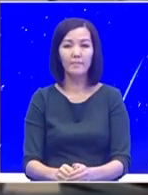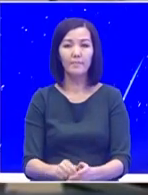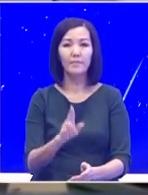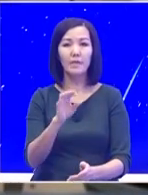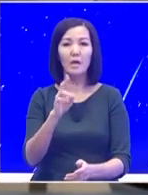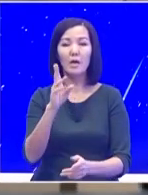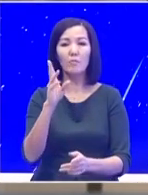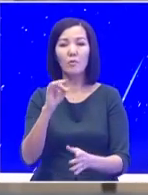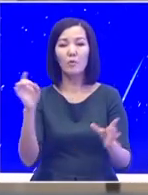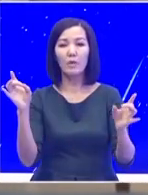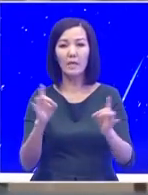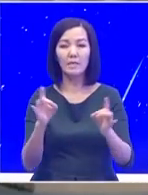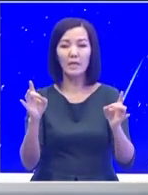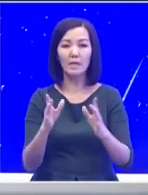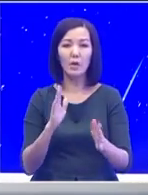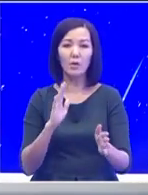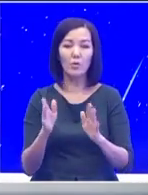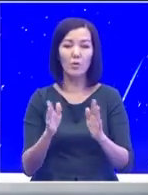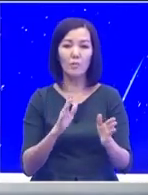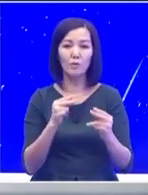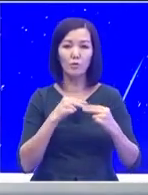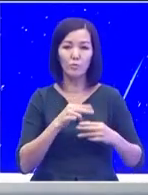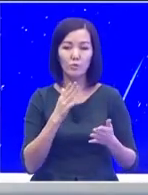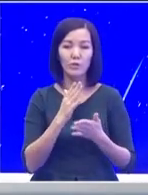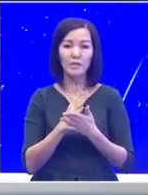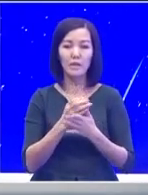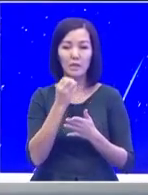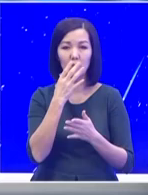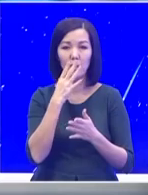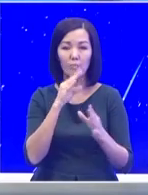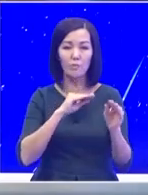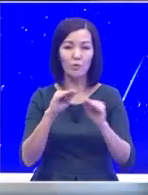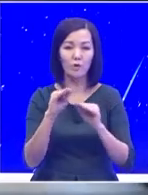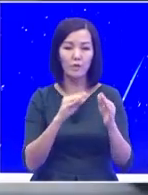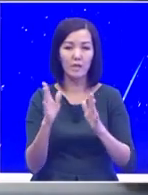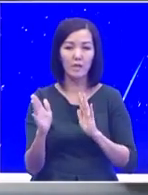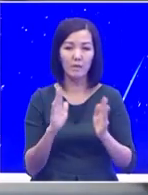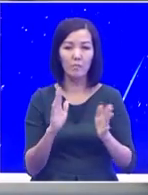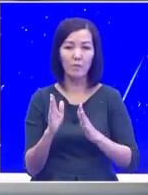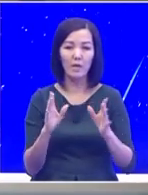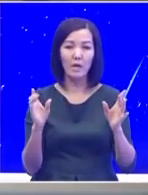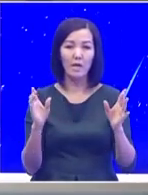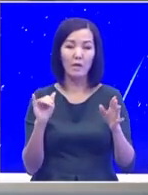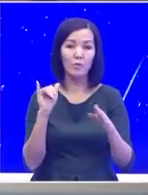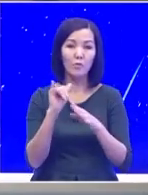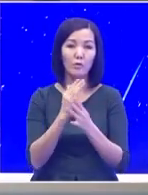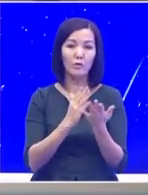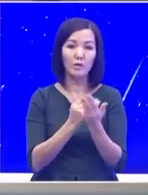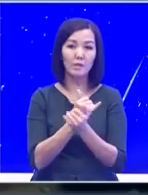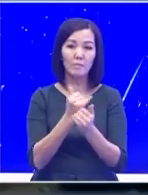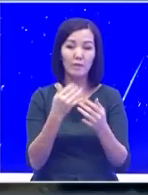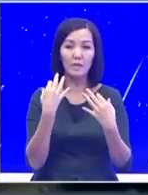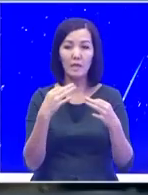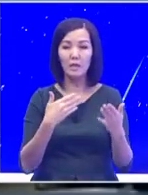Кабулдағы мейрамханалардың бірінде робот даяшы қызмет етеді. Жапон инженерлері құрастырған робот меймандар көңілінен шыққан. Ол еркін